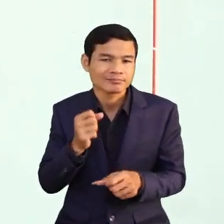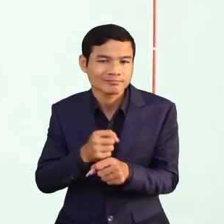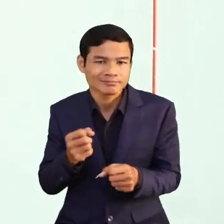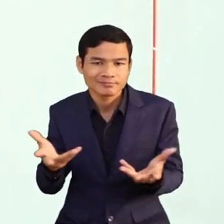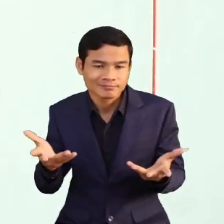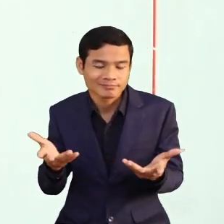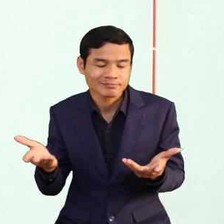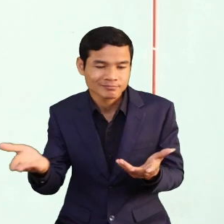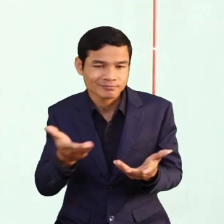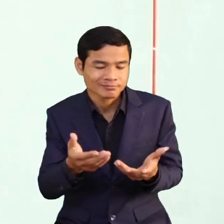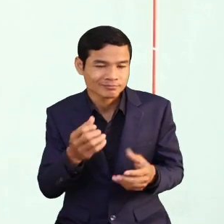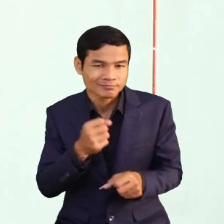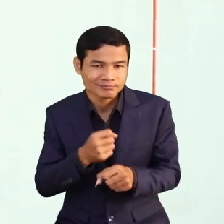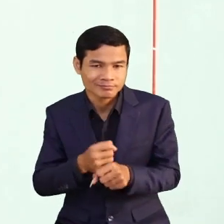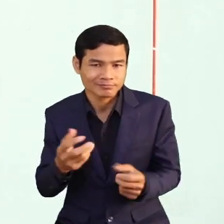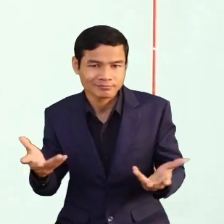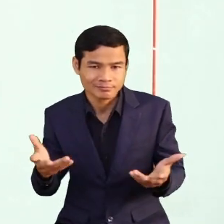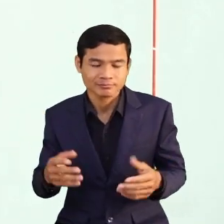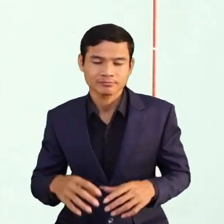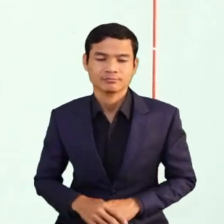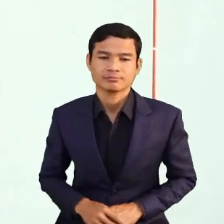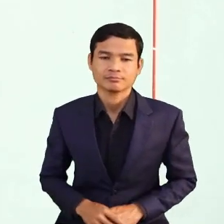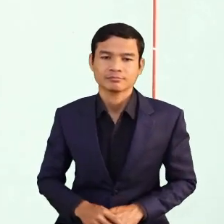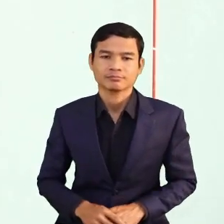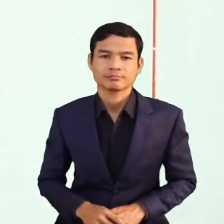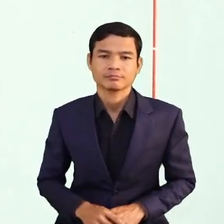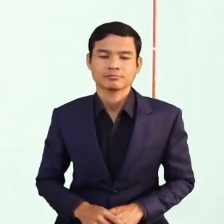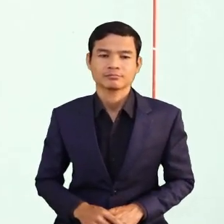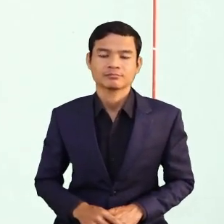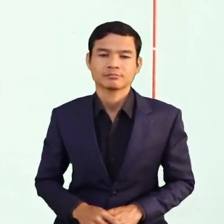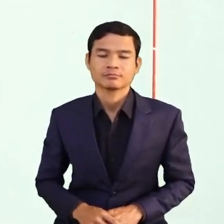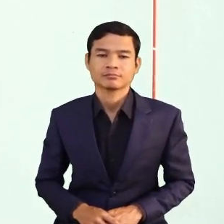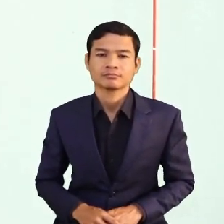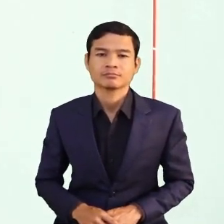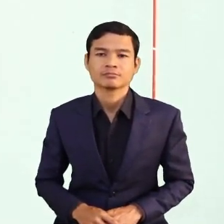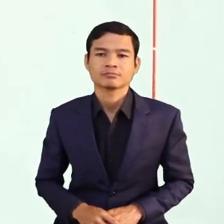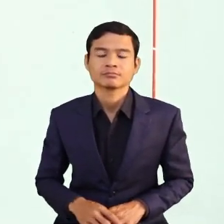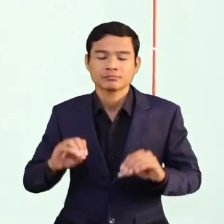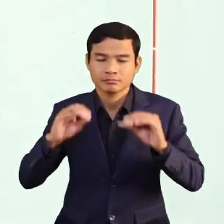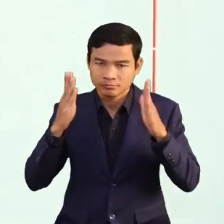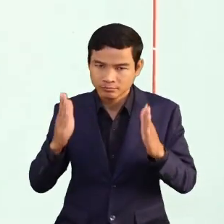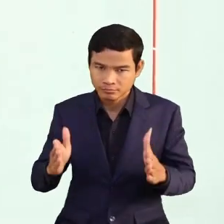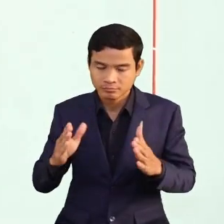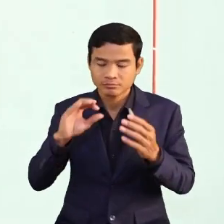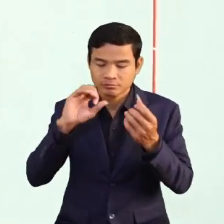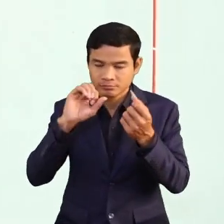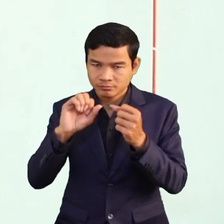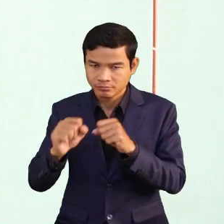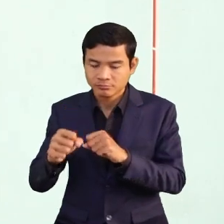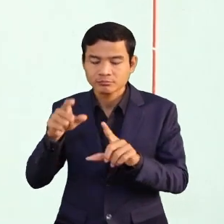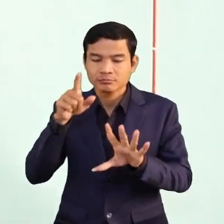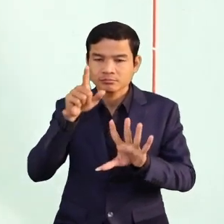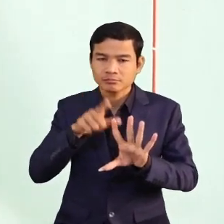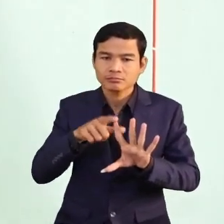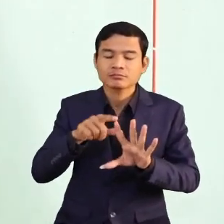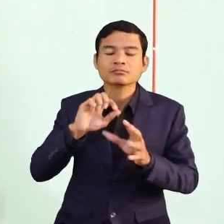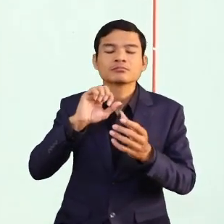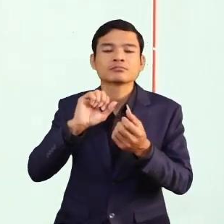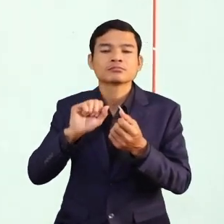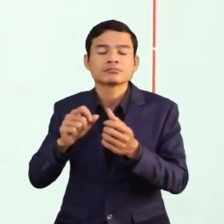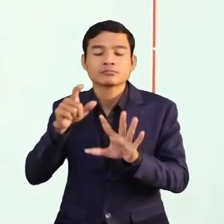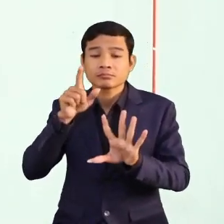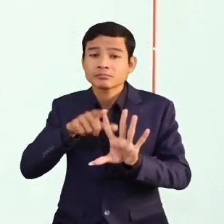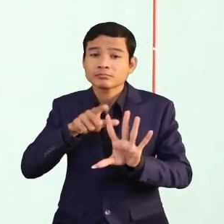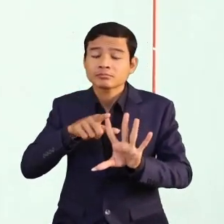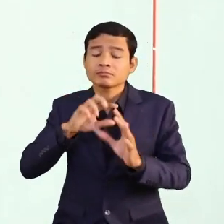ได้จ้าก็ยังตรำปดสำหรับปีตาเจี๊ยแกก่อน